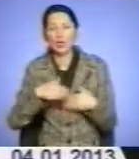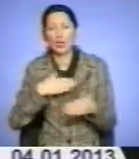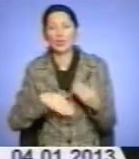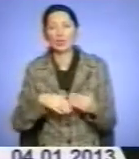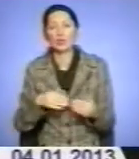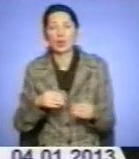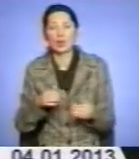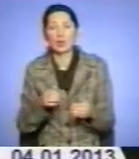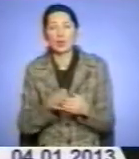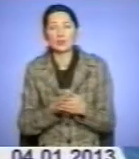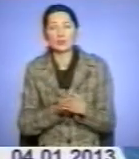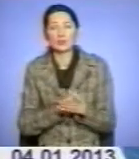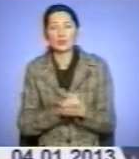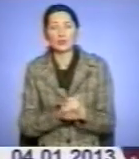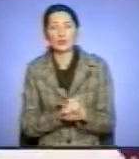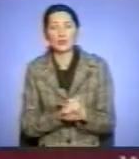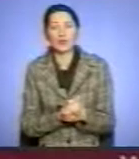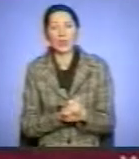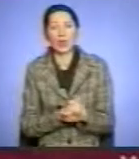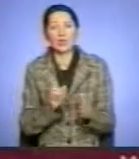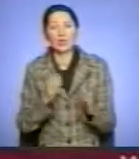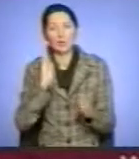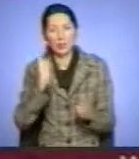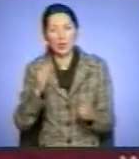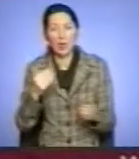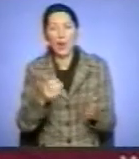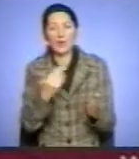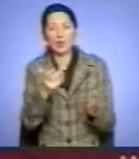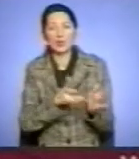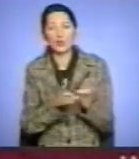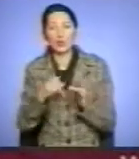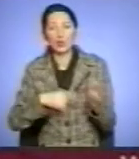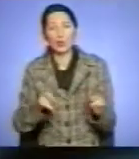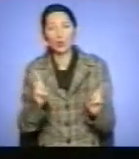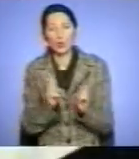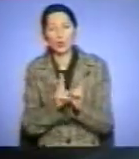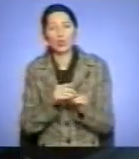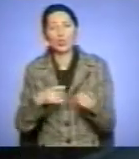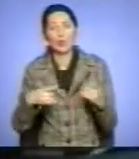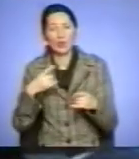своїм власним життям. З прийдешнім вас Різдвом Христовим! До зустрічі в ефірі!